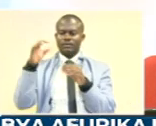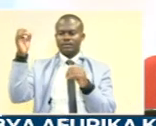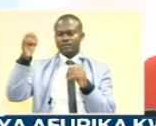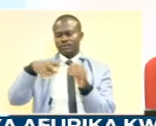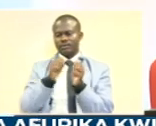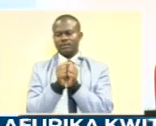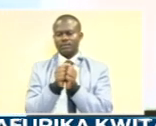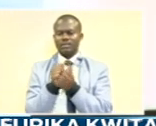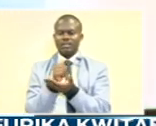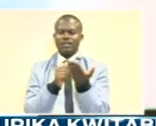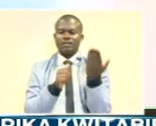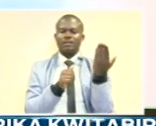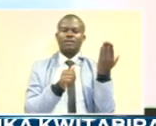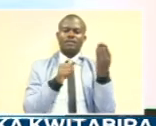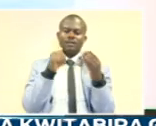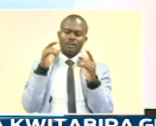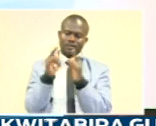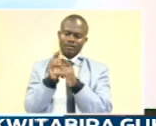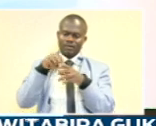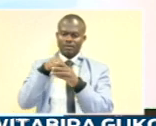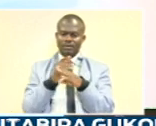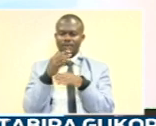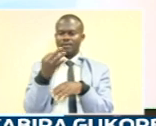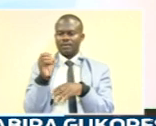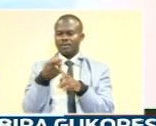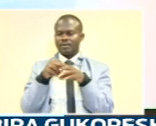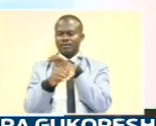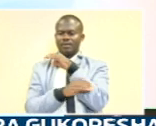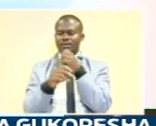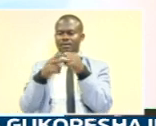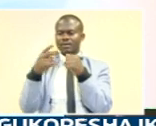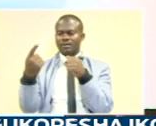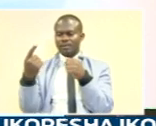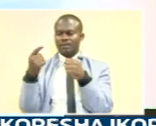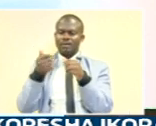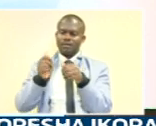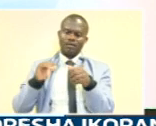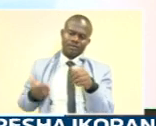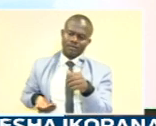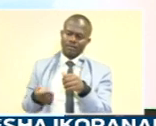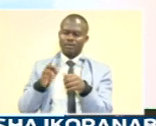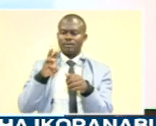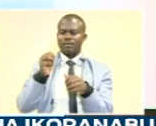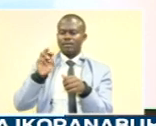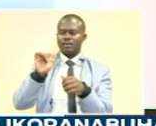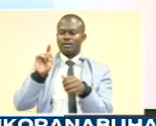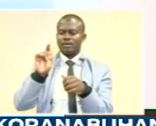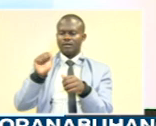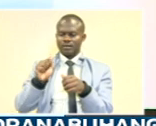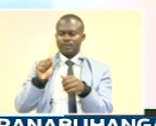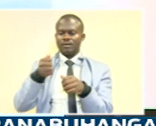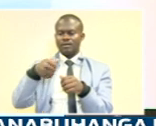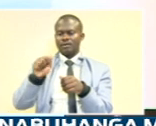Kigali. Ni inama yitabiriwe n'abasaga 300 baturutse mu bihugu 71. Abo Madame Rwemarika Felicite